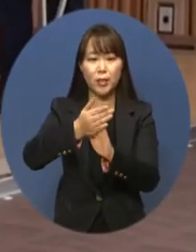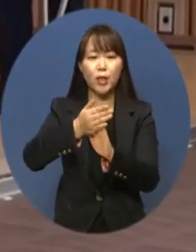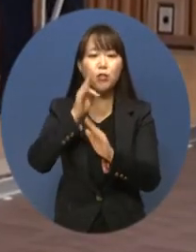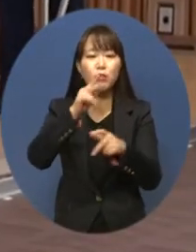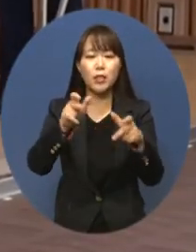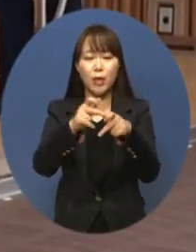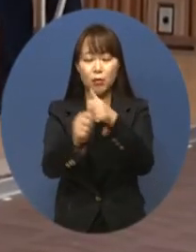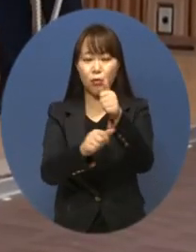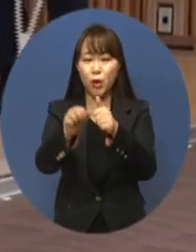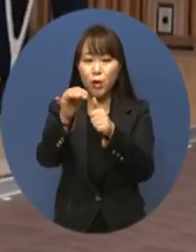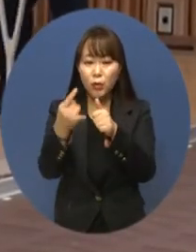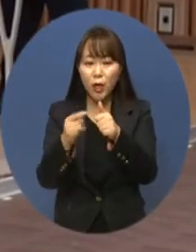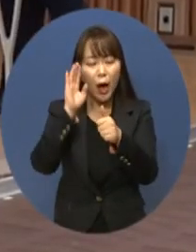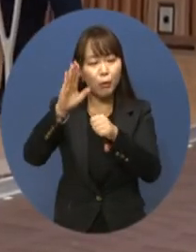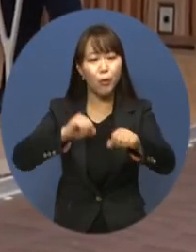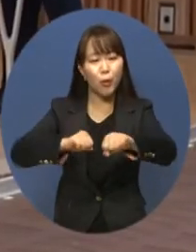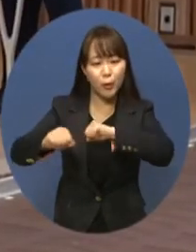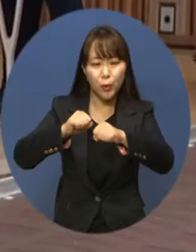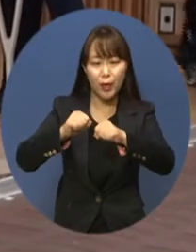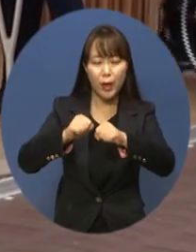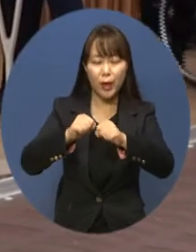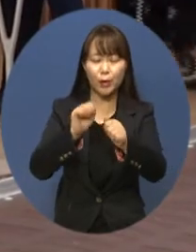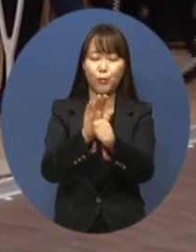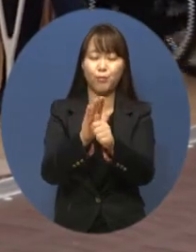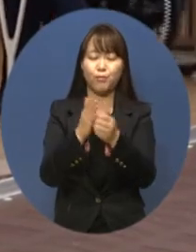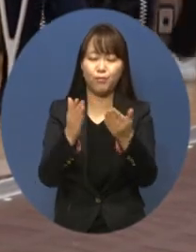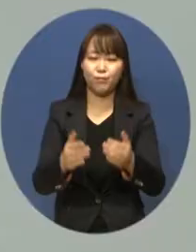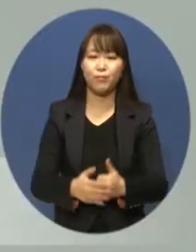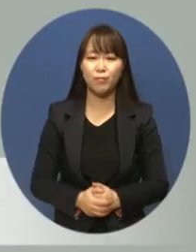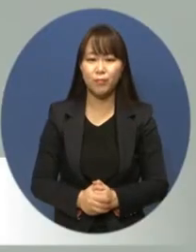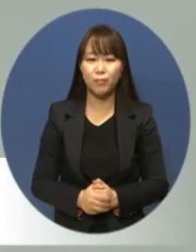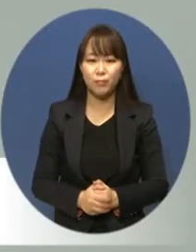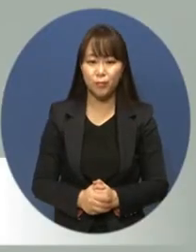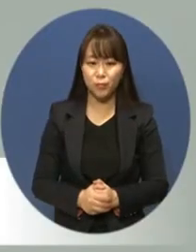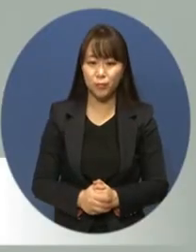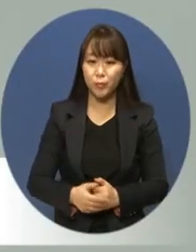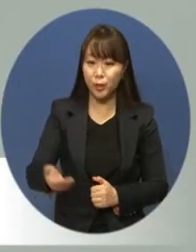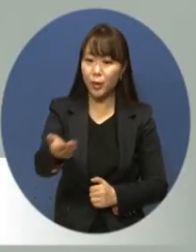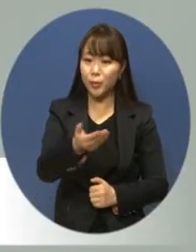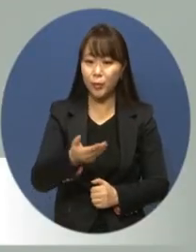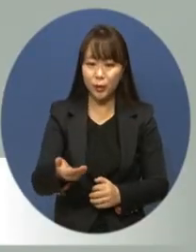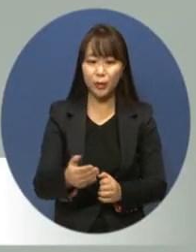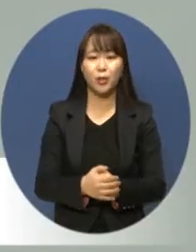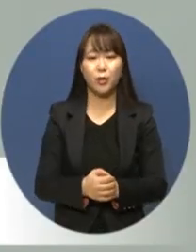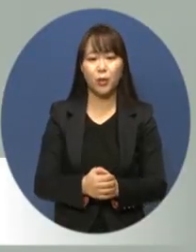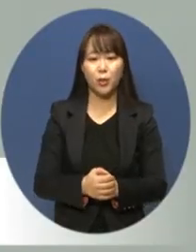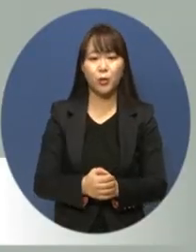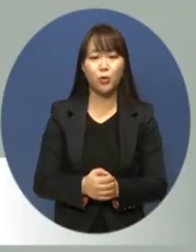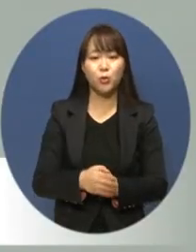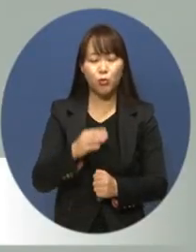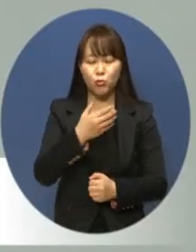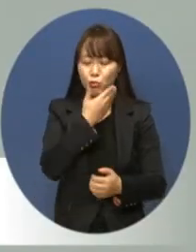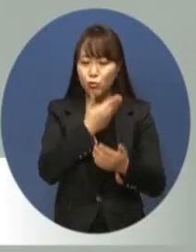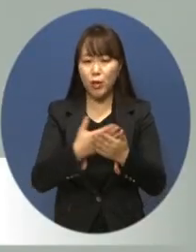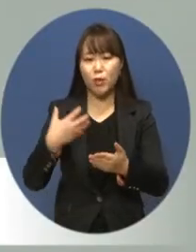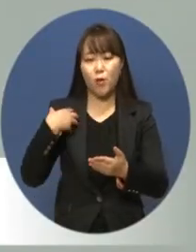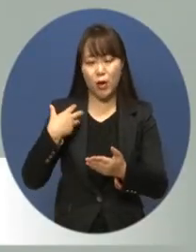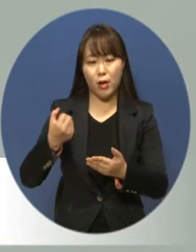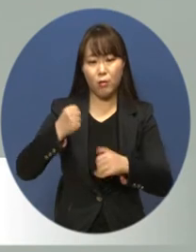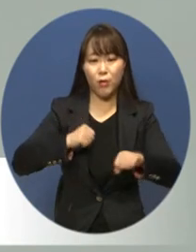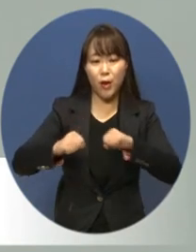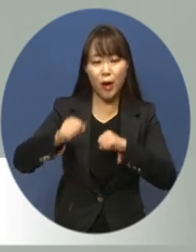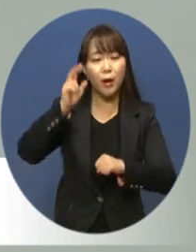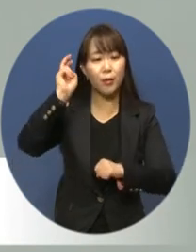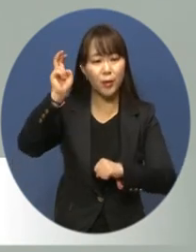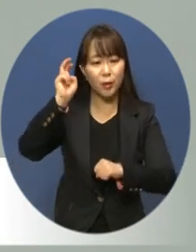유언 회의 향후 활동에 힘을 실어 주었습니다 그도 여기 계신분들이 또 중요한 역할들을 하실 거라고 생각하시오